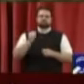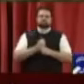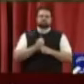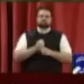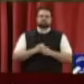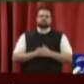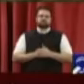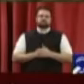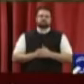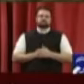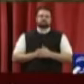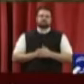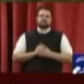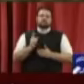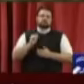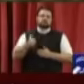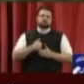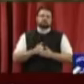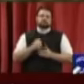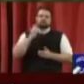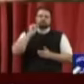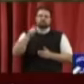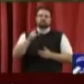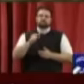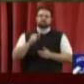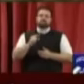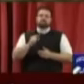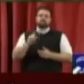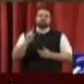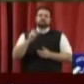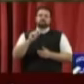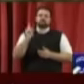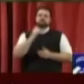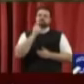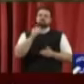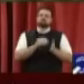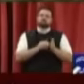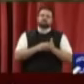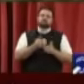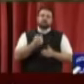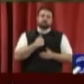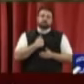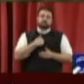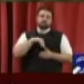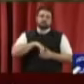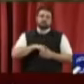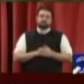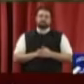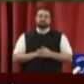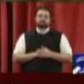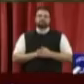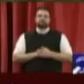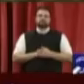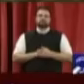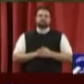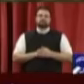încărcat foarte mult partea interioară. Nevoia lui interioară. Gata, nu te mai suferă. Nu-a dat pentru alții. Nu-a dat pentru el. Da?